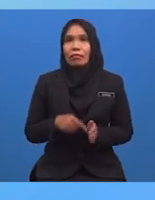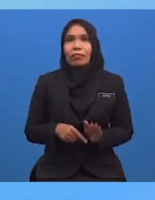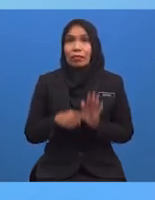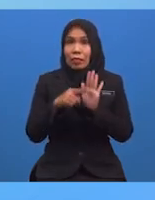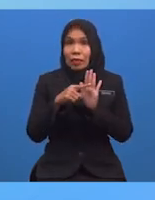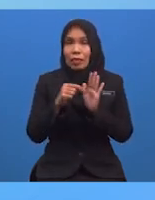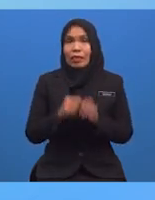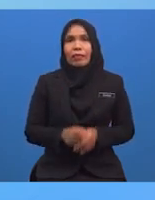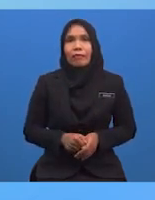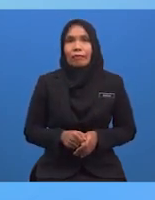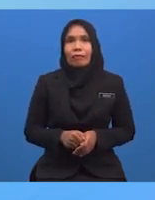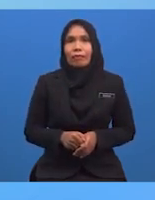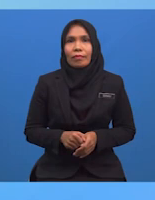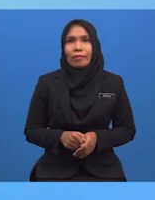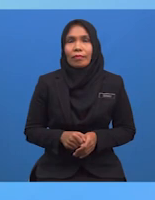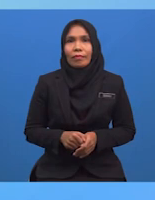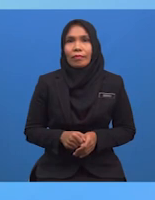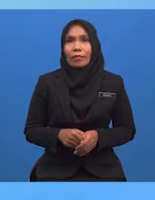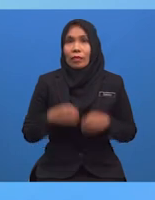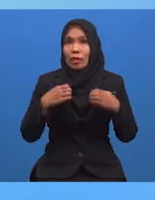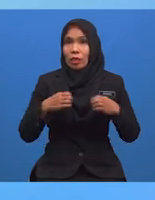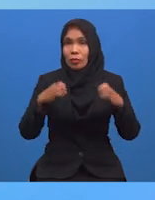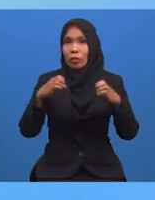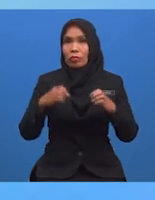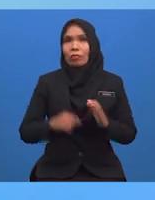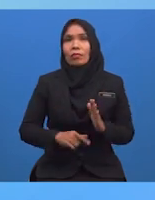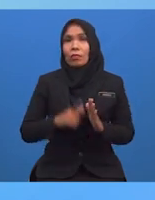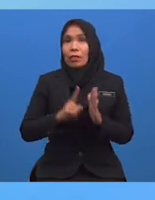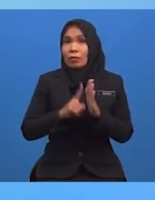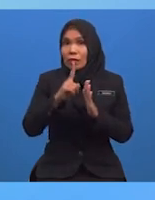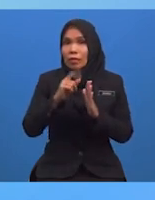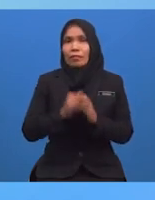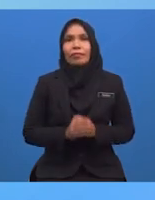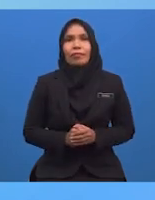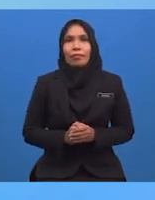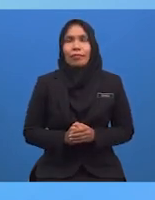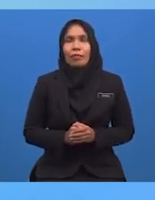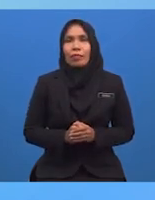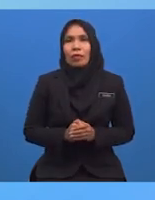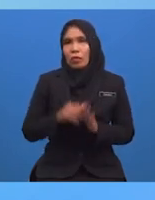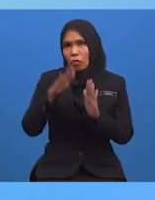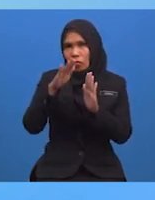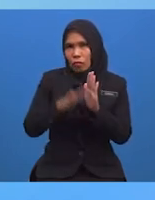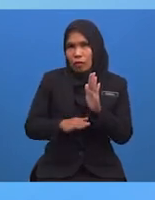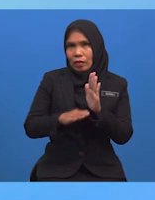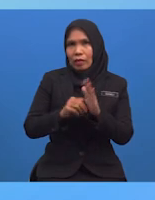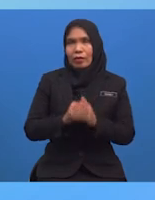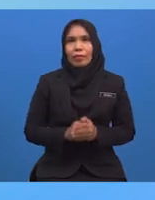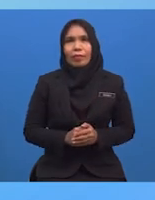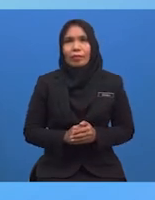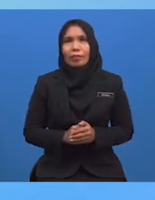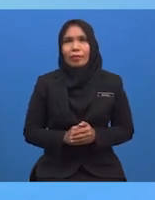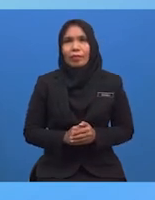negara itu lebih tinggi, seterusnya mengurangkan kuantiti ekspor ke luar negeri.